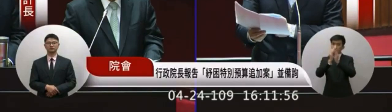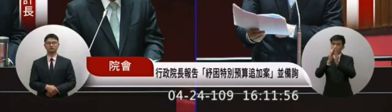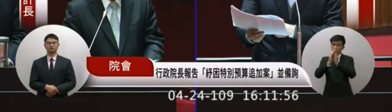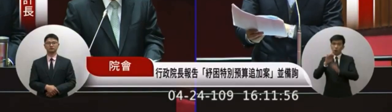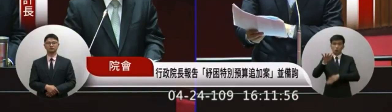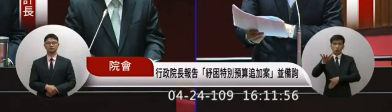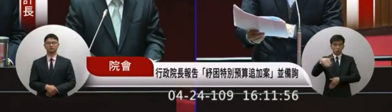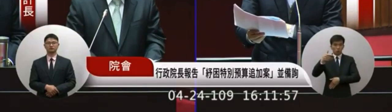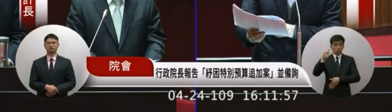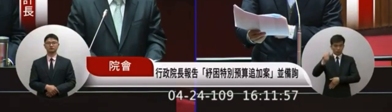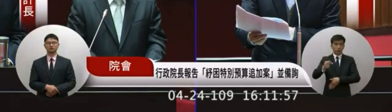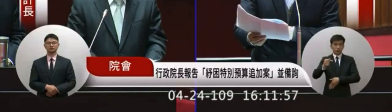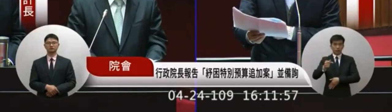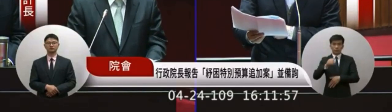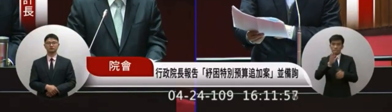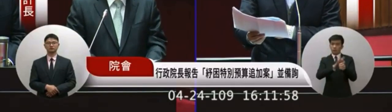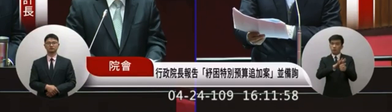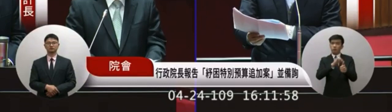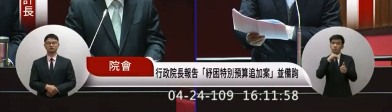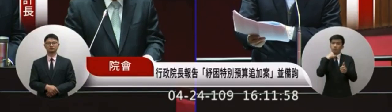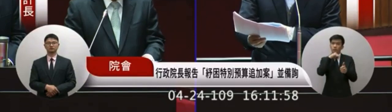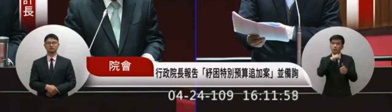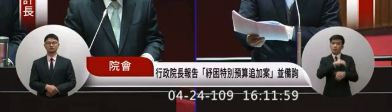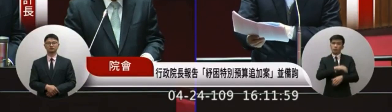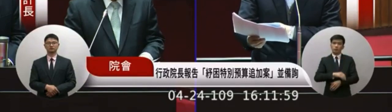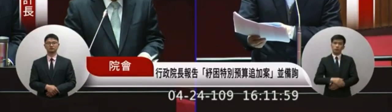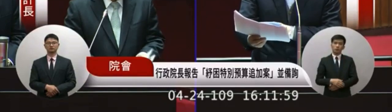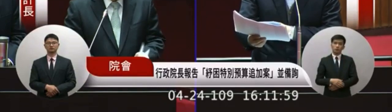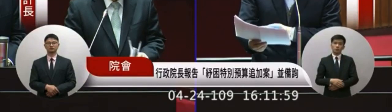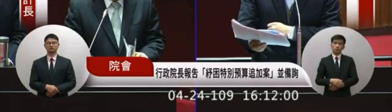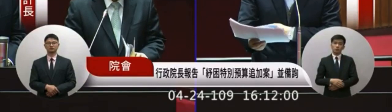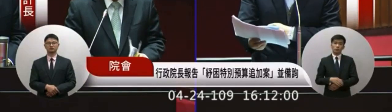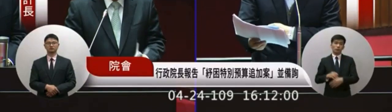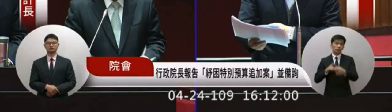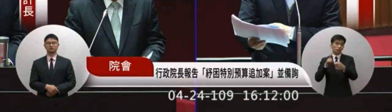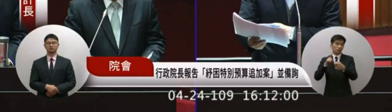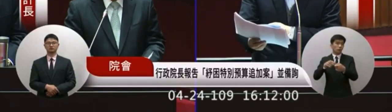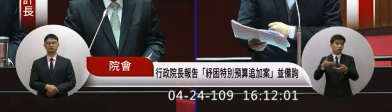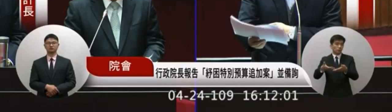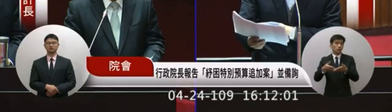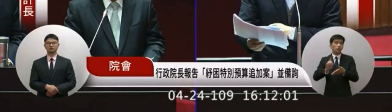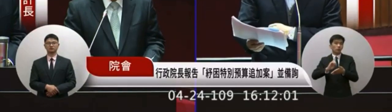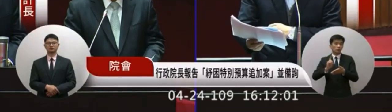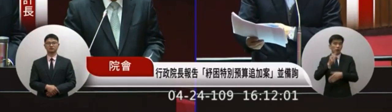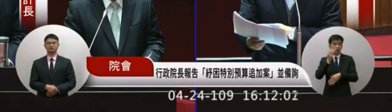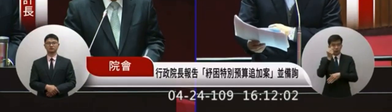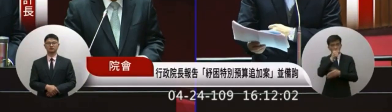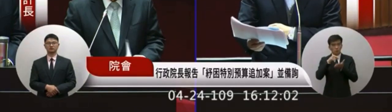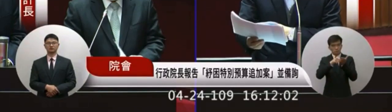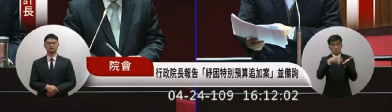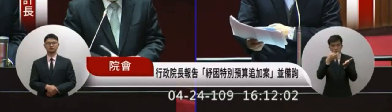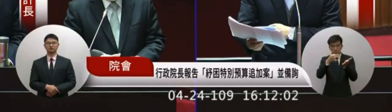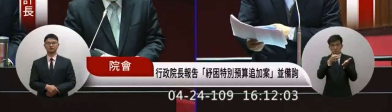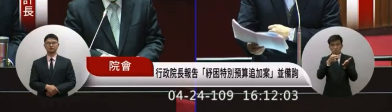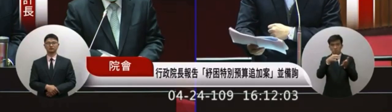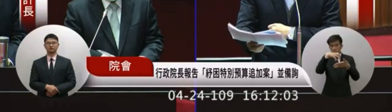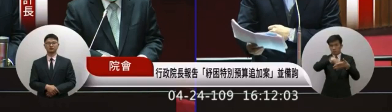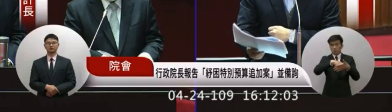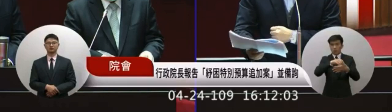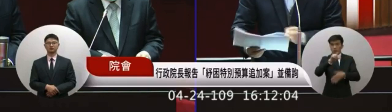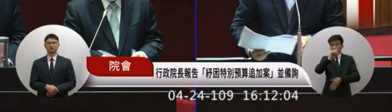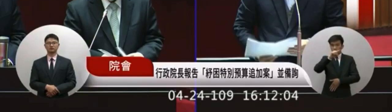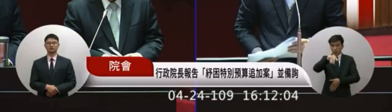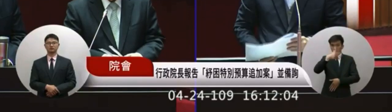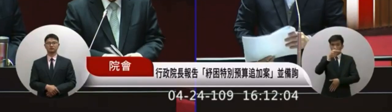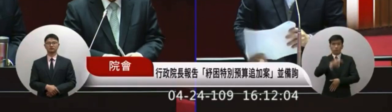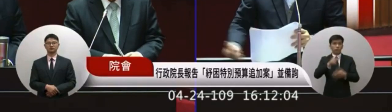1兆500亿要救台湾，其实重点是你今天要报告的特别预算1500亿，